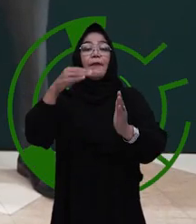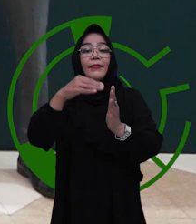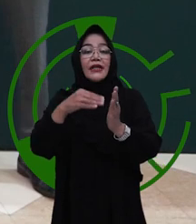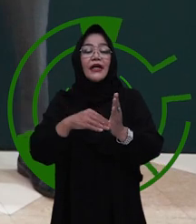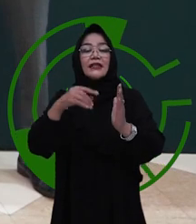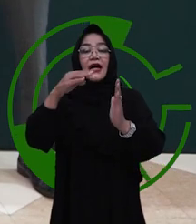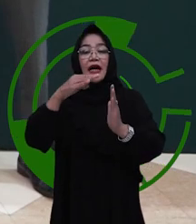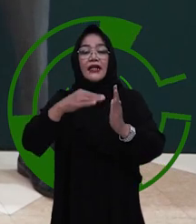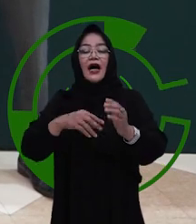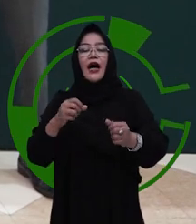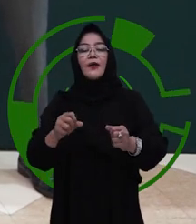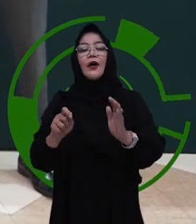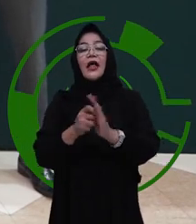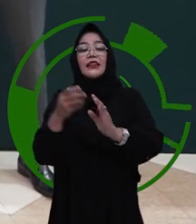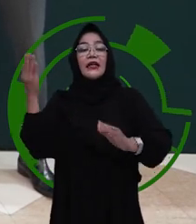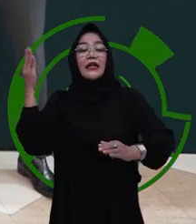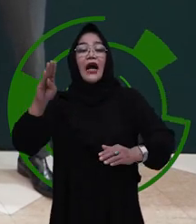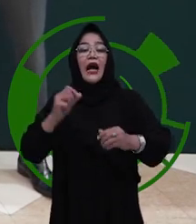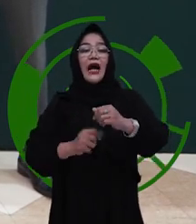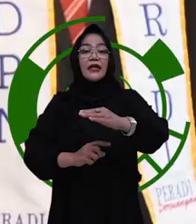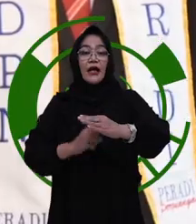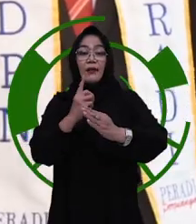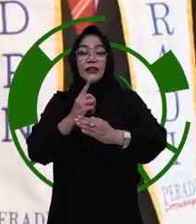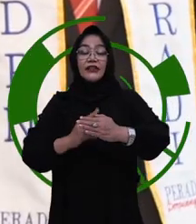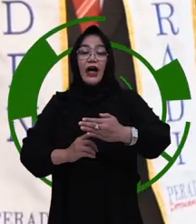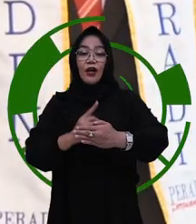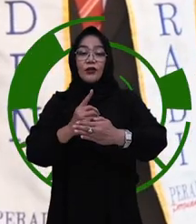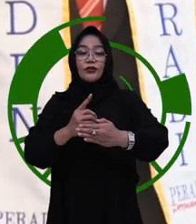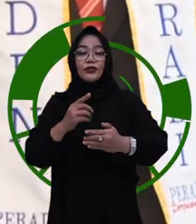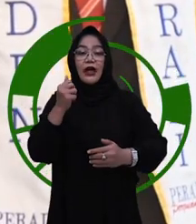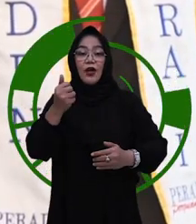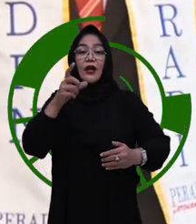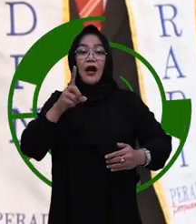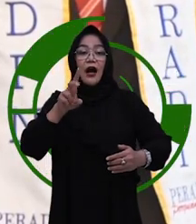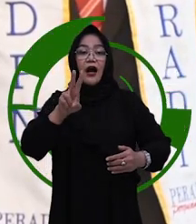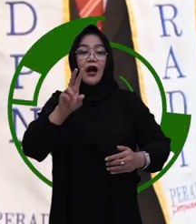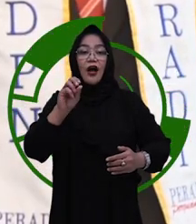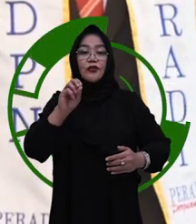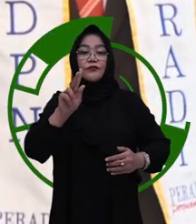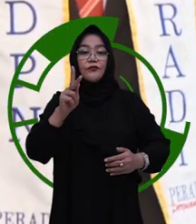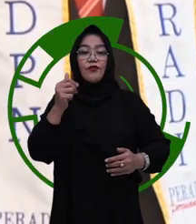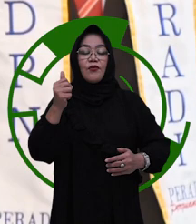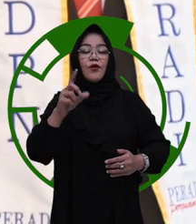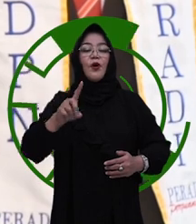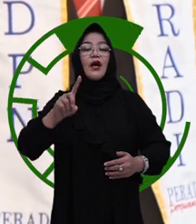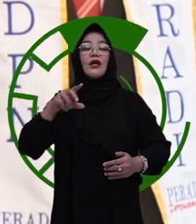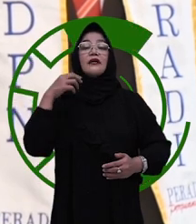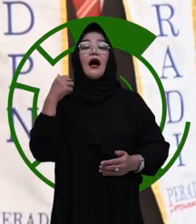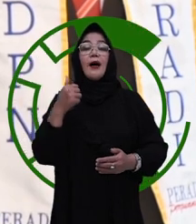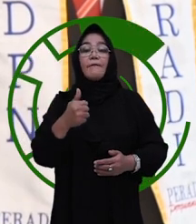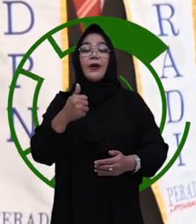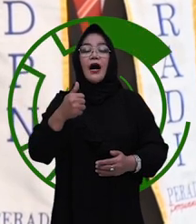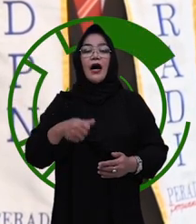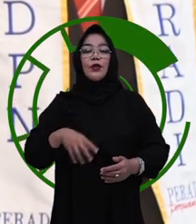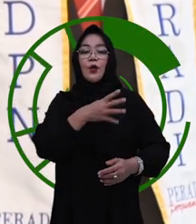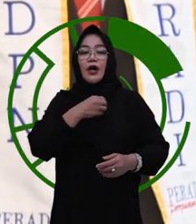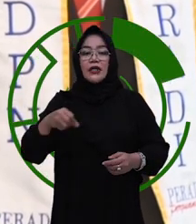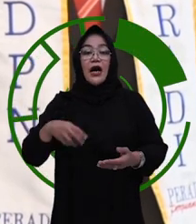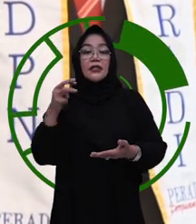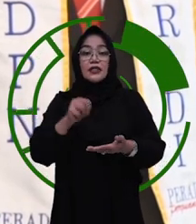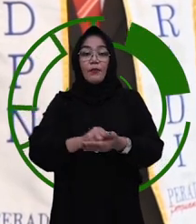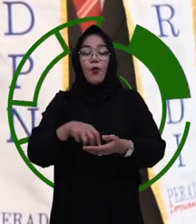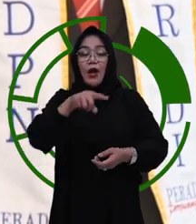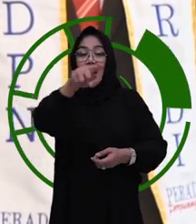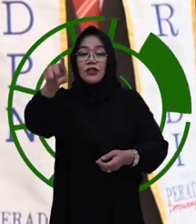pendataan pendaftaran terhadap calon-calon advokat baru. Bravo buat Pengadilan Tinggi DKI Jakarta, dan semoga